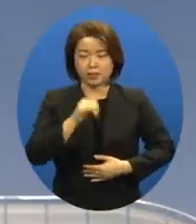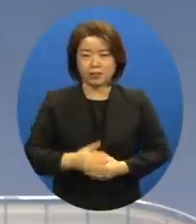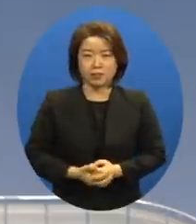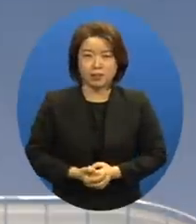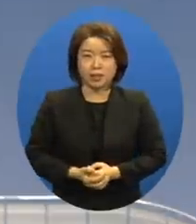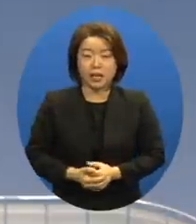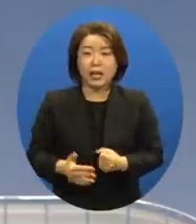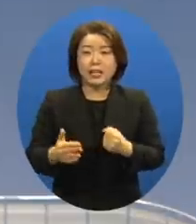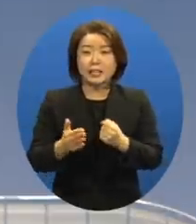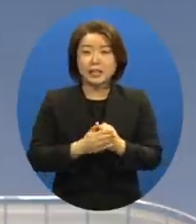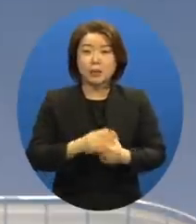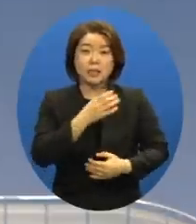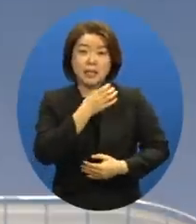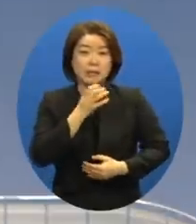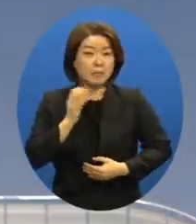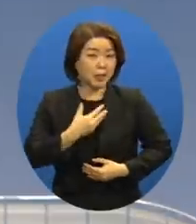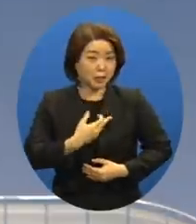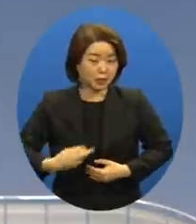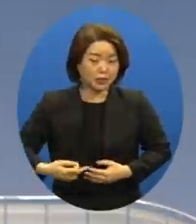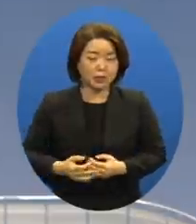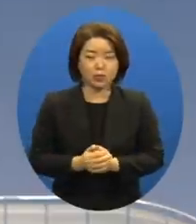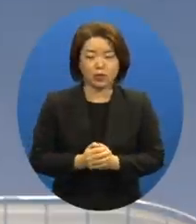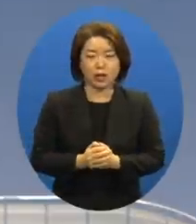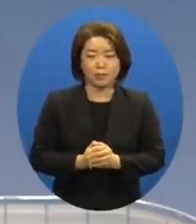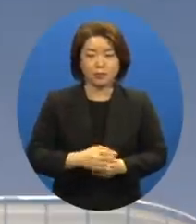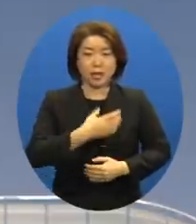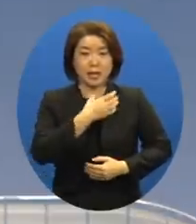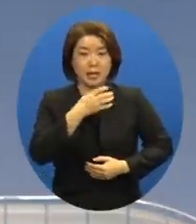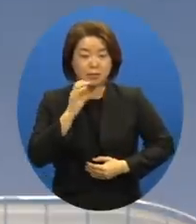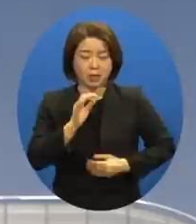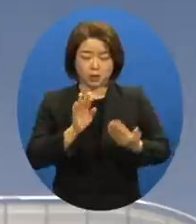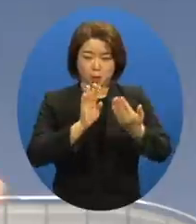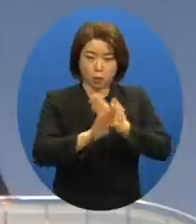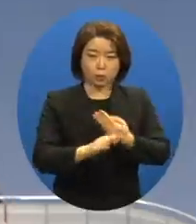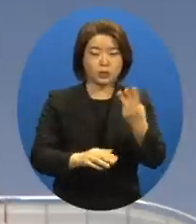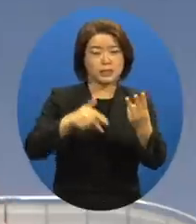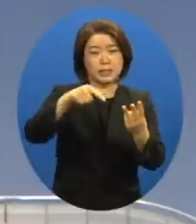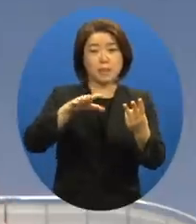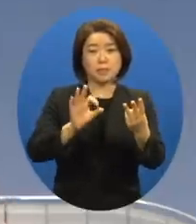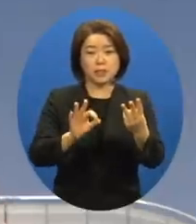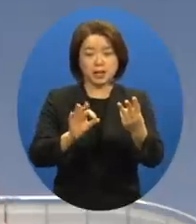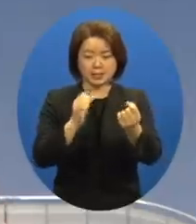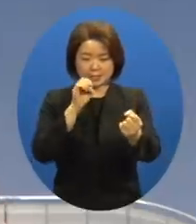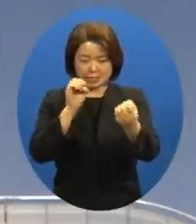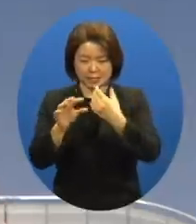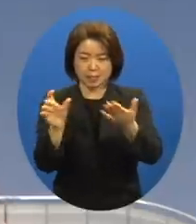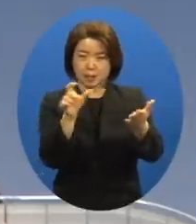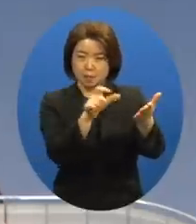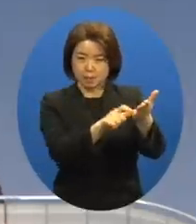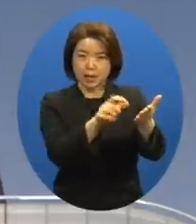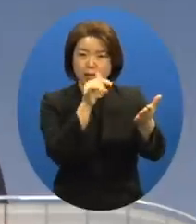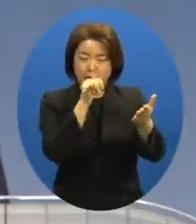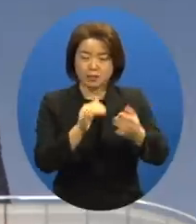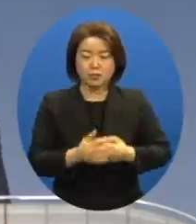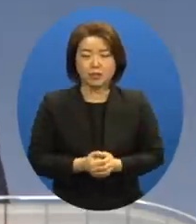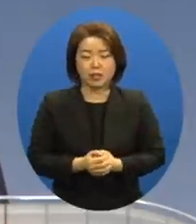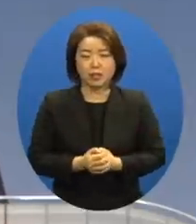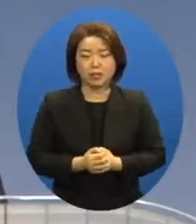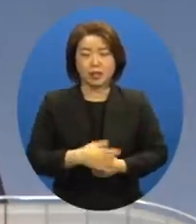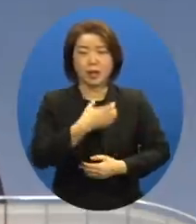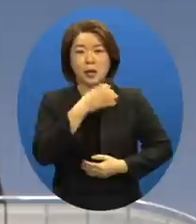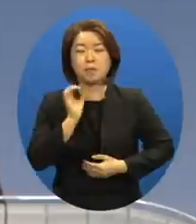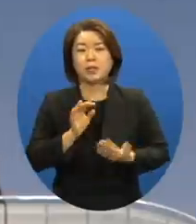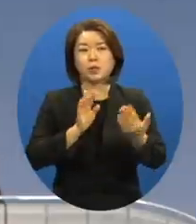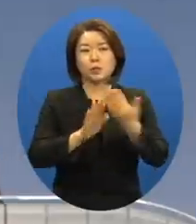그래서 베드로 사도가 베드로 없어 3장에서 그 대답을 하고 있습니다 베드로후서 3장